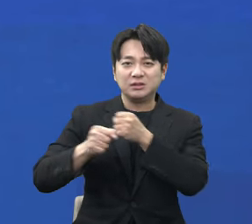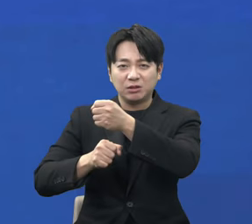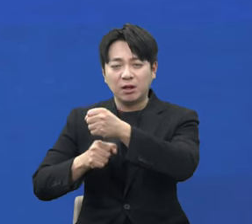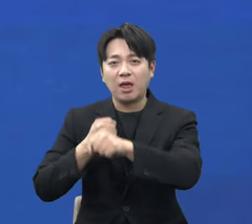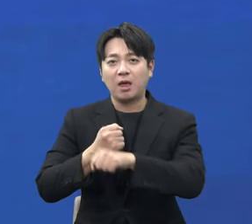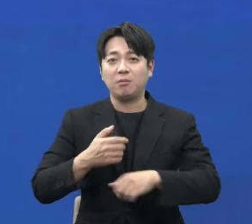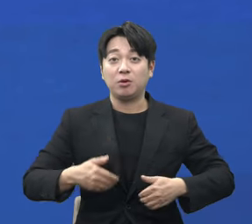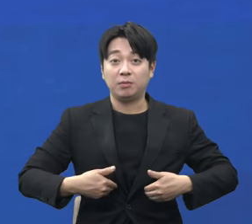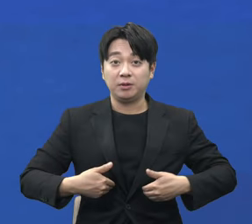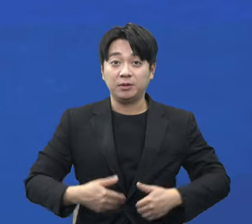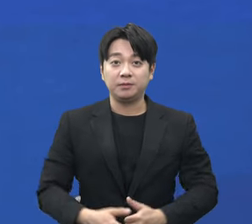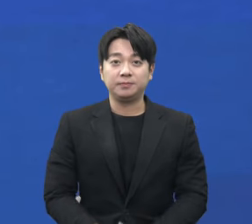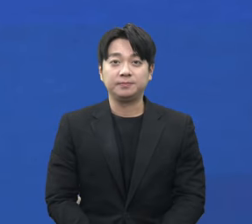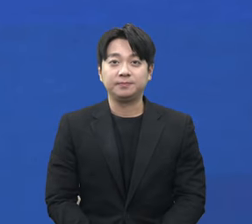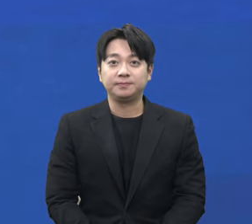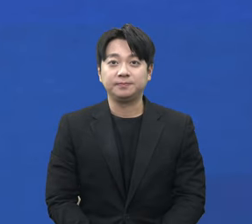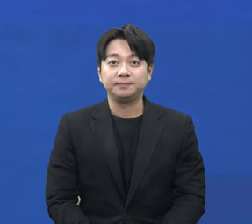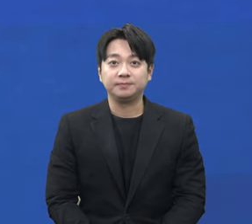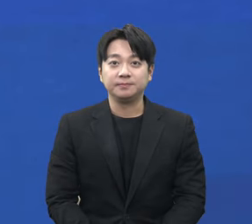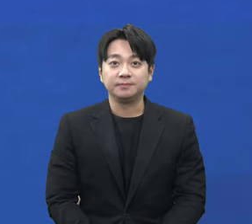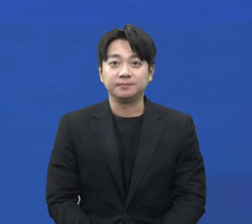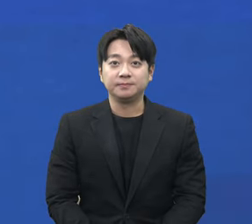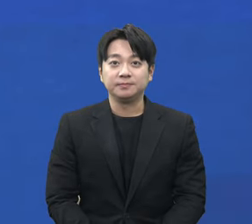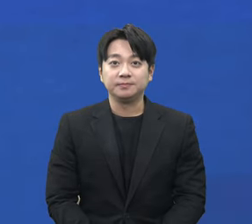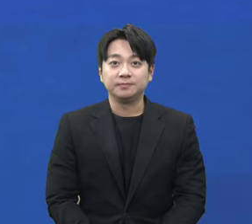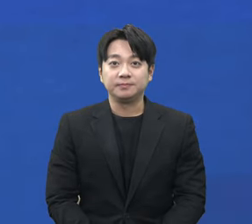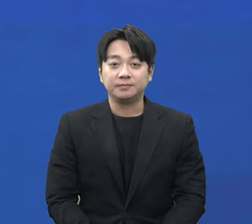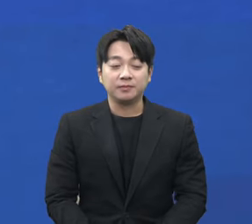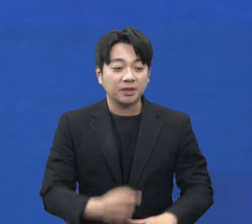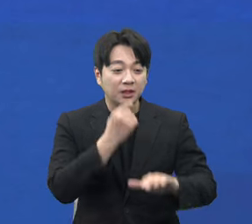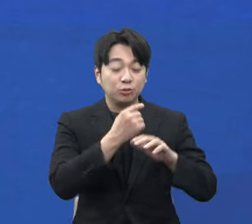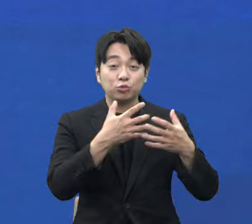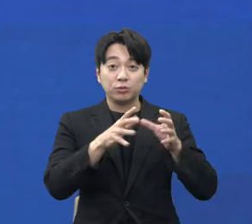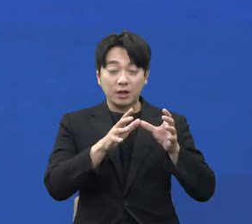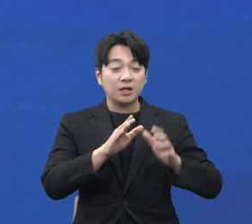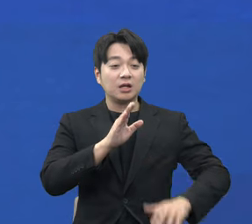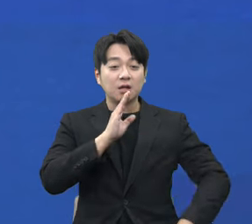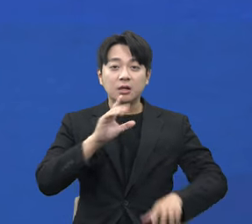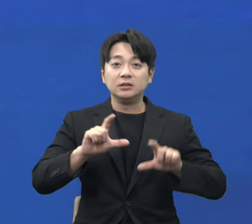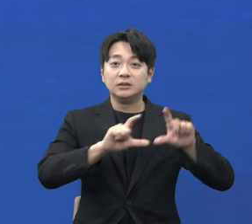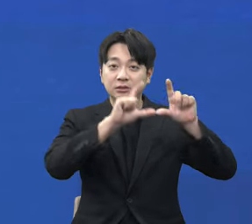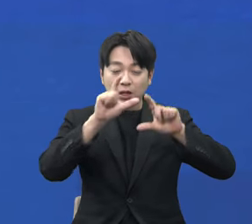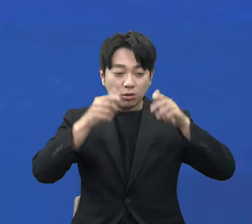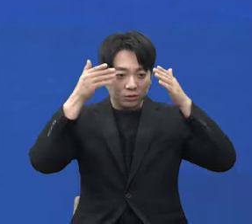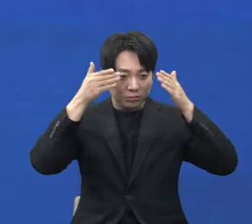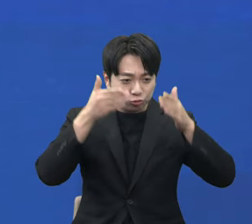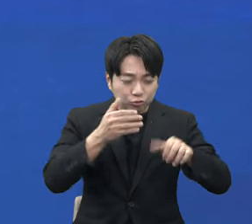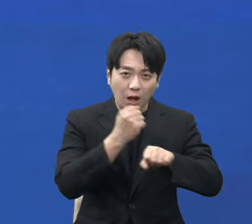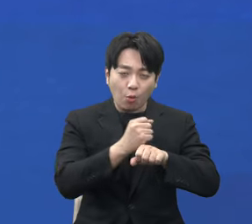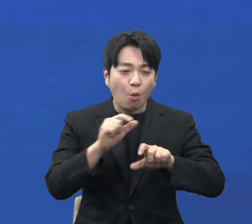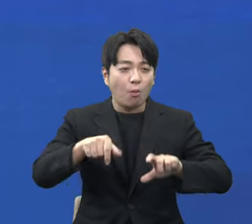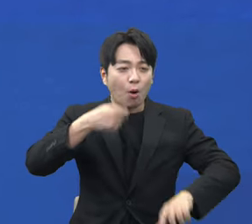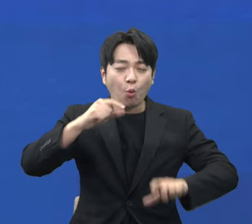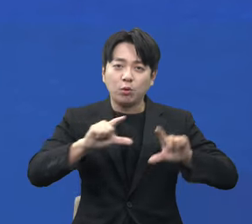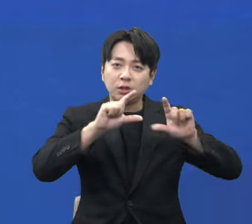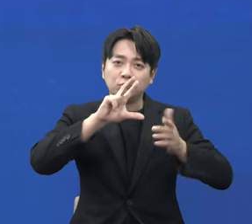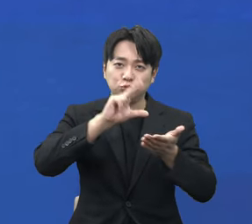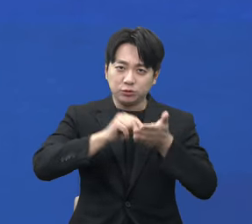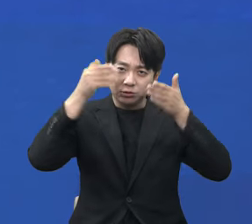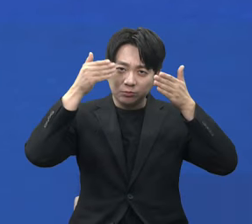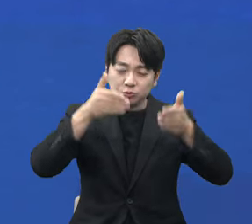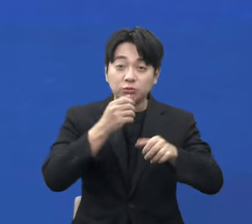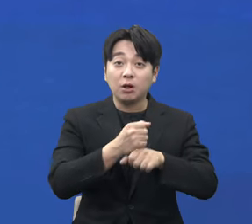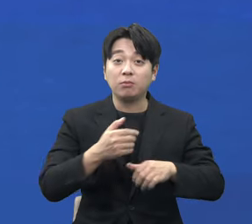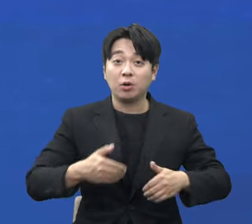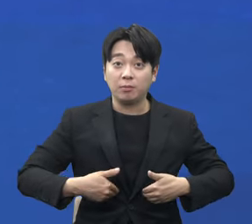우리 민주당은 이론주의가 아닌 현실지향주의입니다. 먹고 사는 문제, 먹사니즘에 주력하고 있습니다. 무엇이든 안